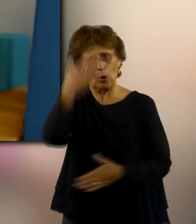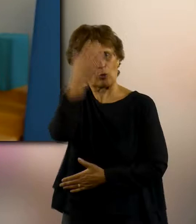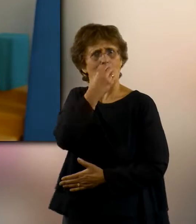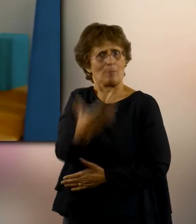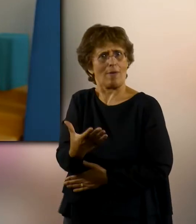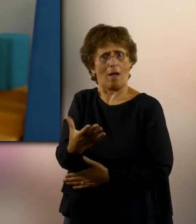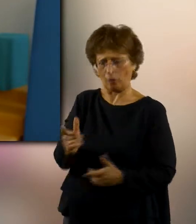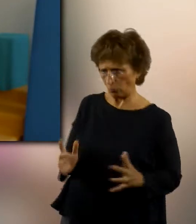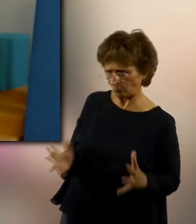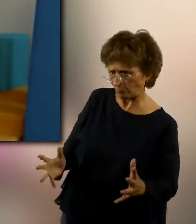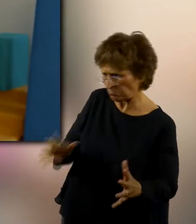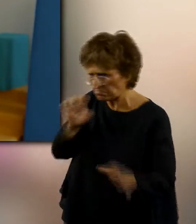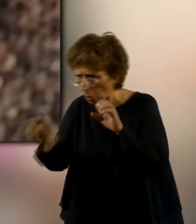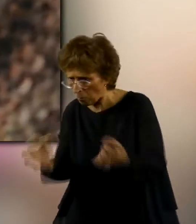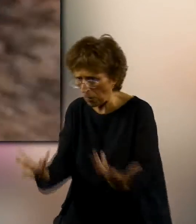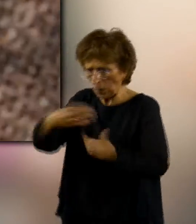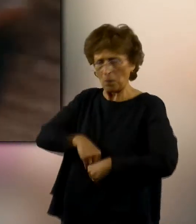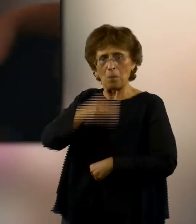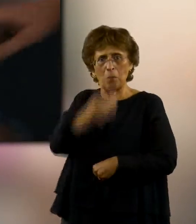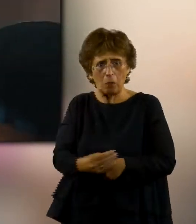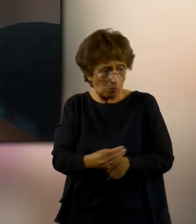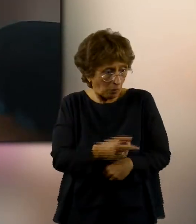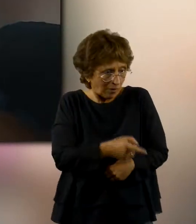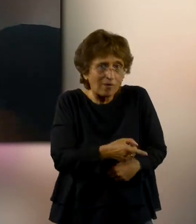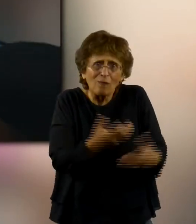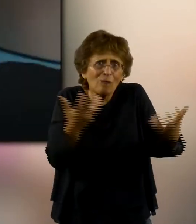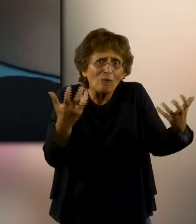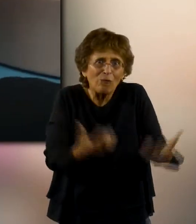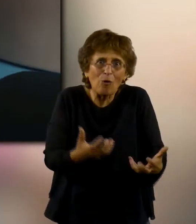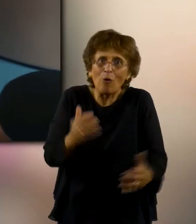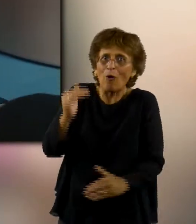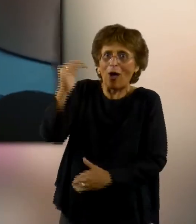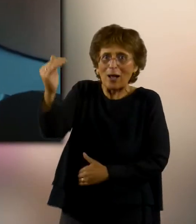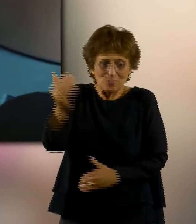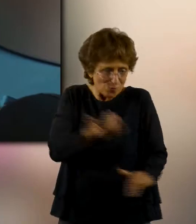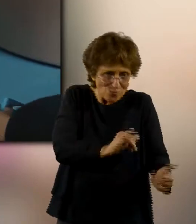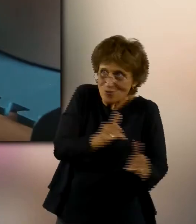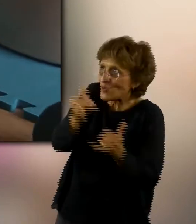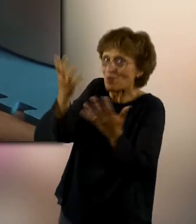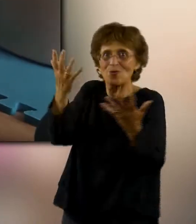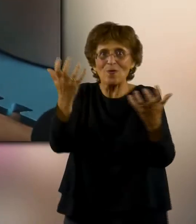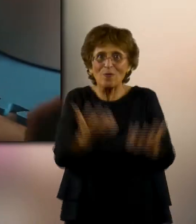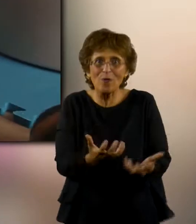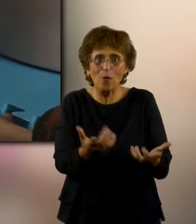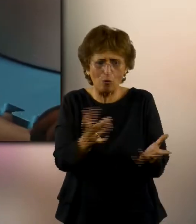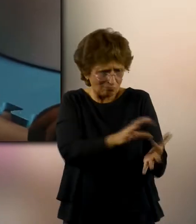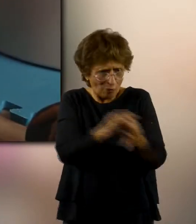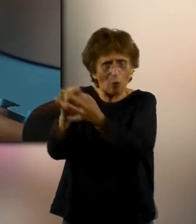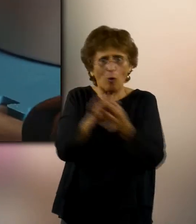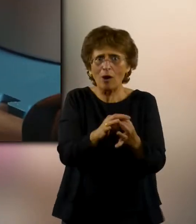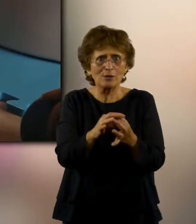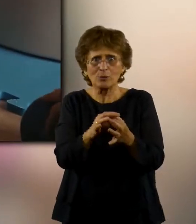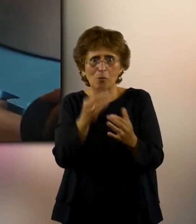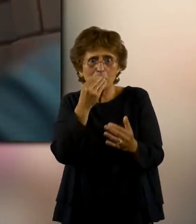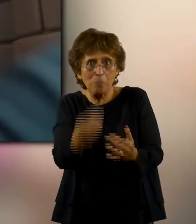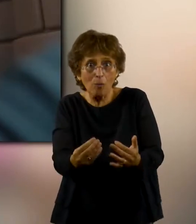la connaît bien, il l'a très bien investi. Et il cherche vraiment à jouer avec l'adulte. Il y a vraiment une